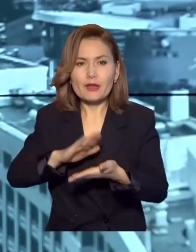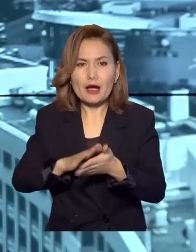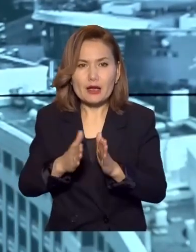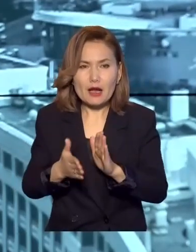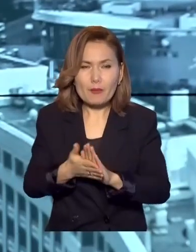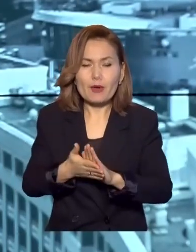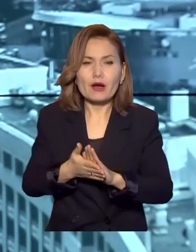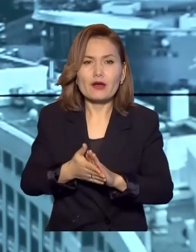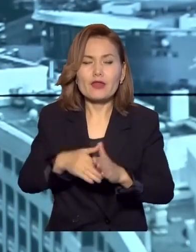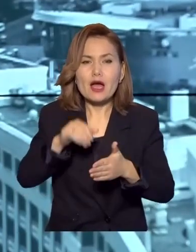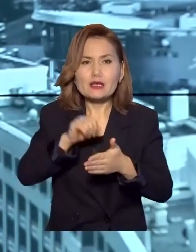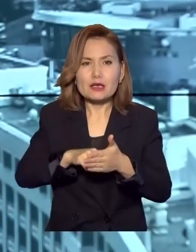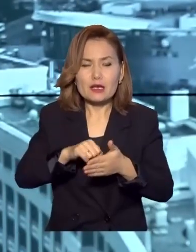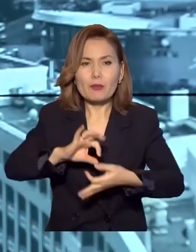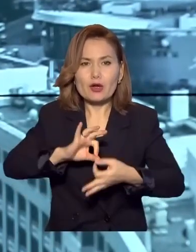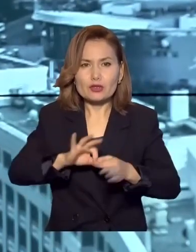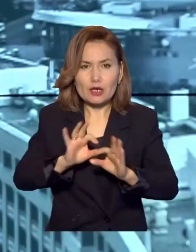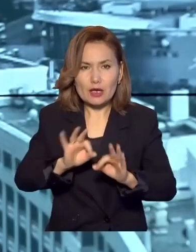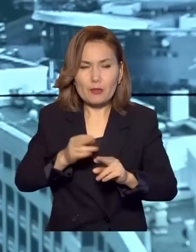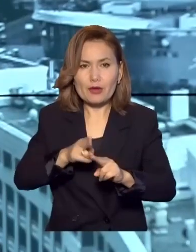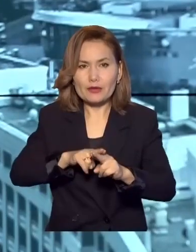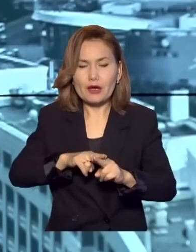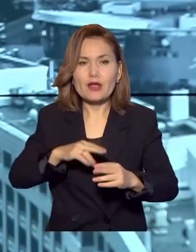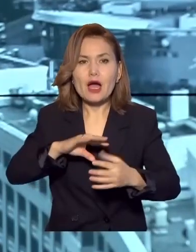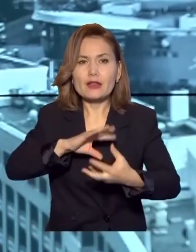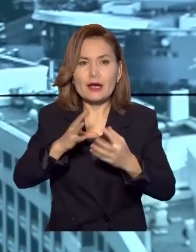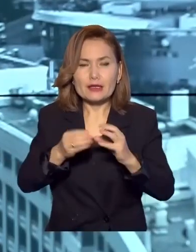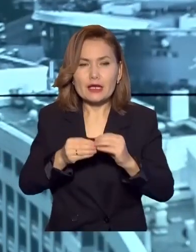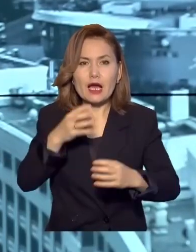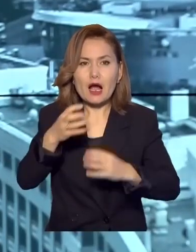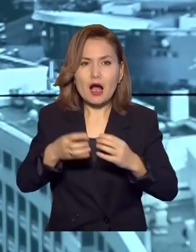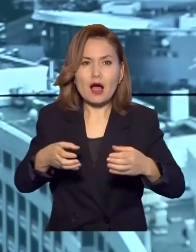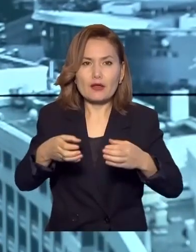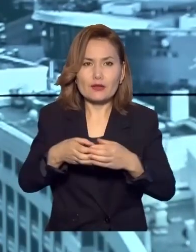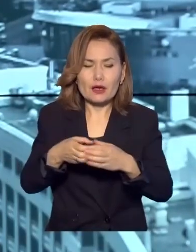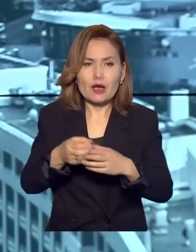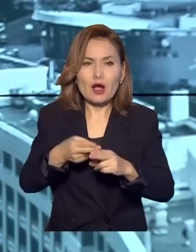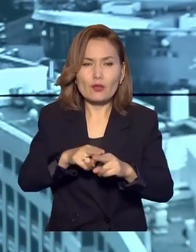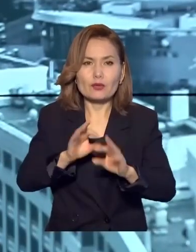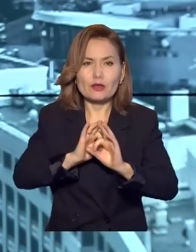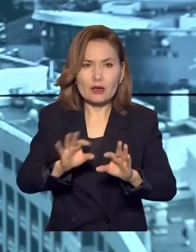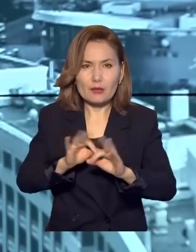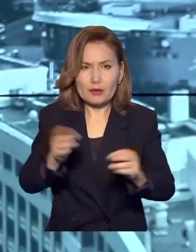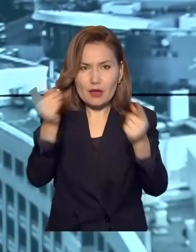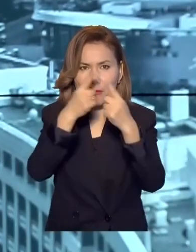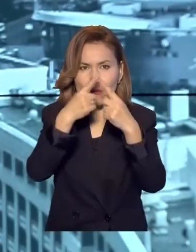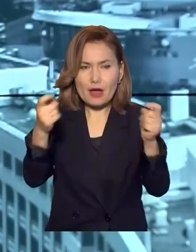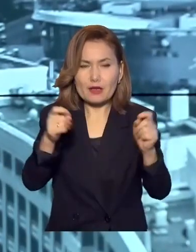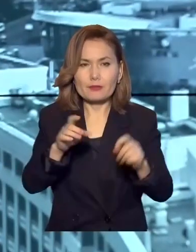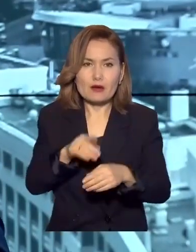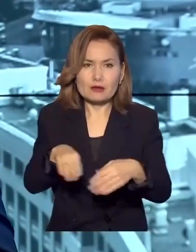жағдайдың себептеріне тергеу жүргізілетінін, оның нәтижелері халықаралық қоғамдастыққа жеткізілетінін мәлімдеді.